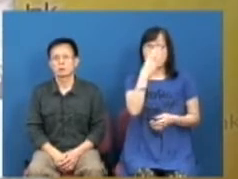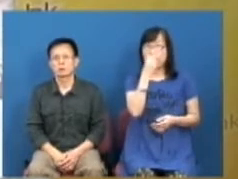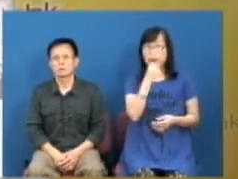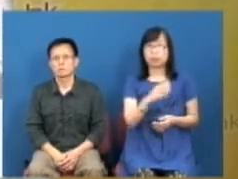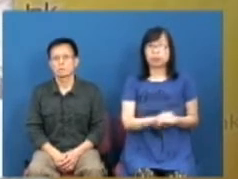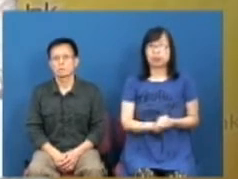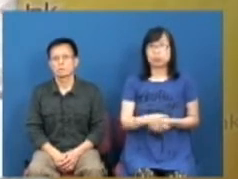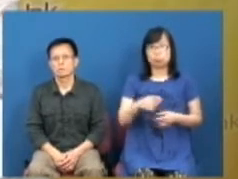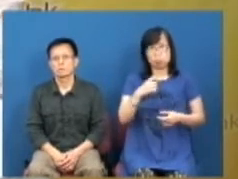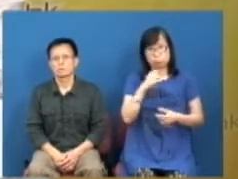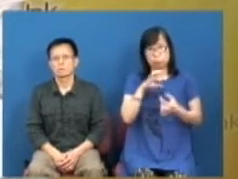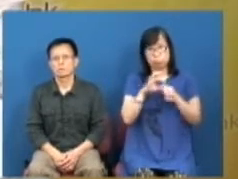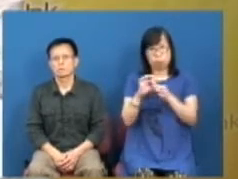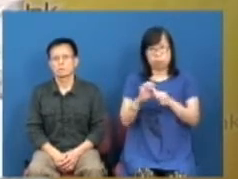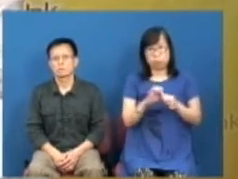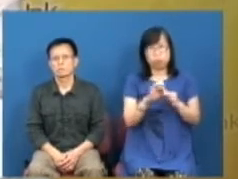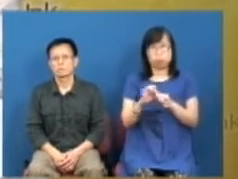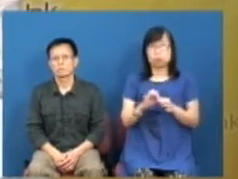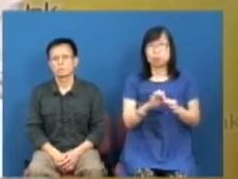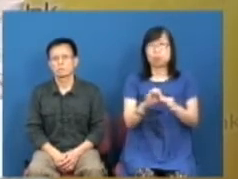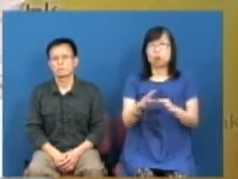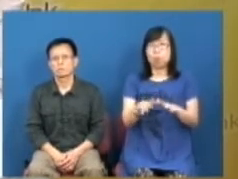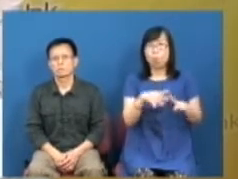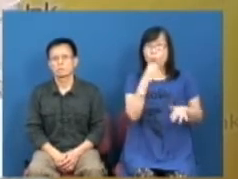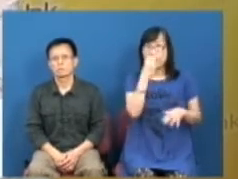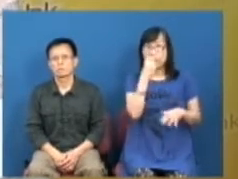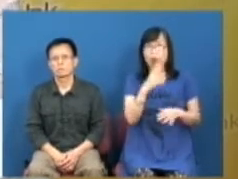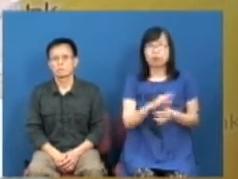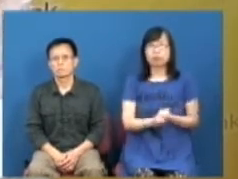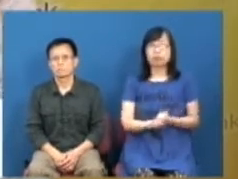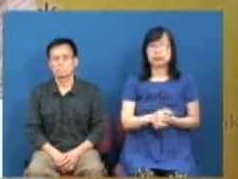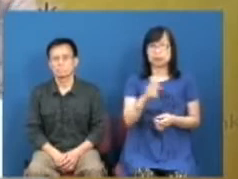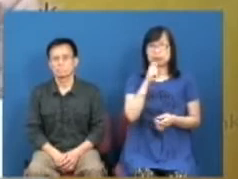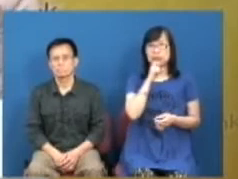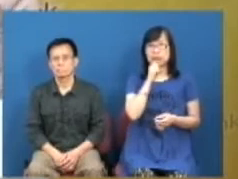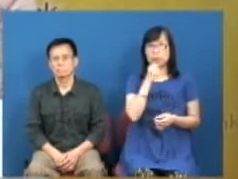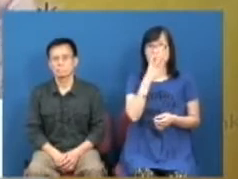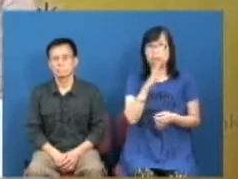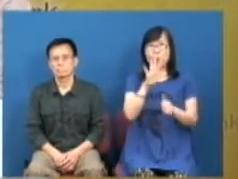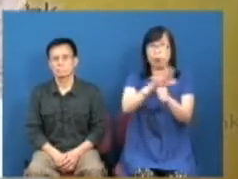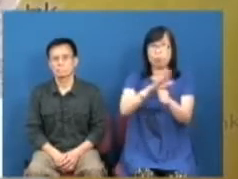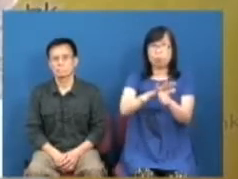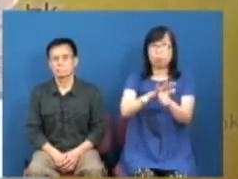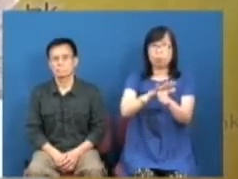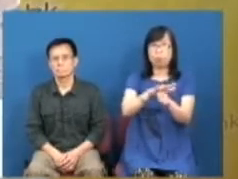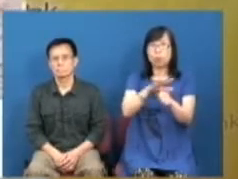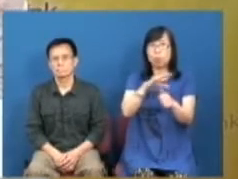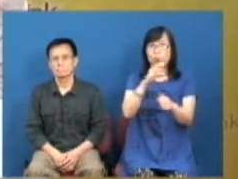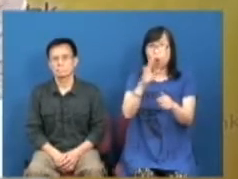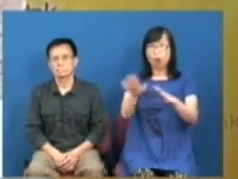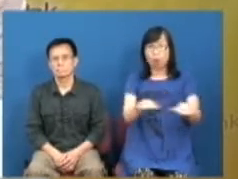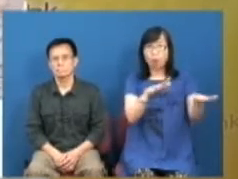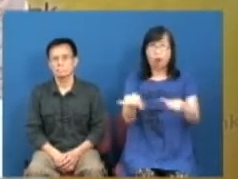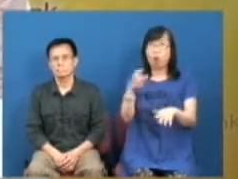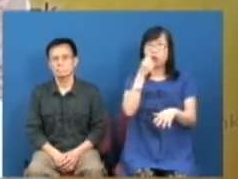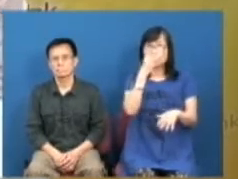即係大家好關注個維港， 係 嚇咁維港就而家我哋有個叫咩啊保護海港協會嗰個條例裏邊， 保護海